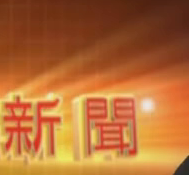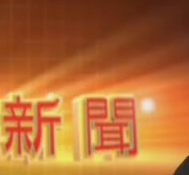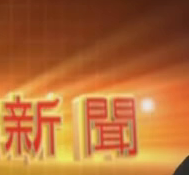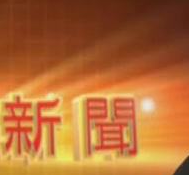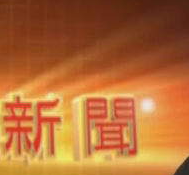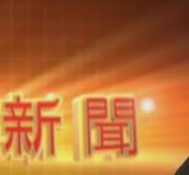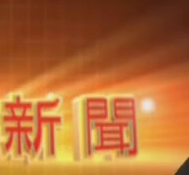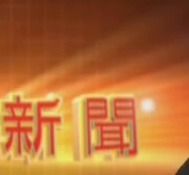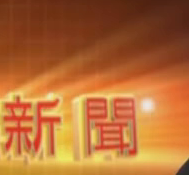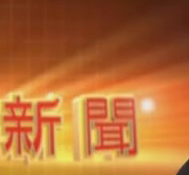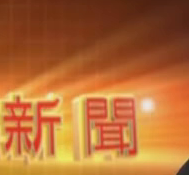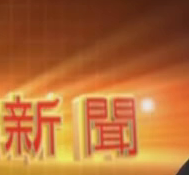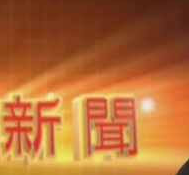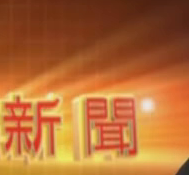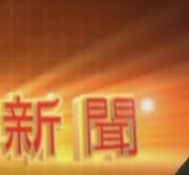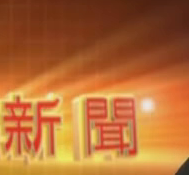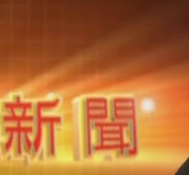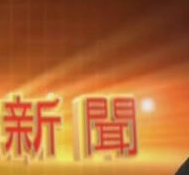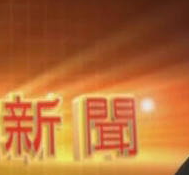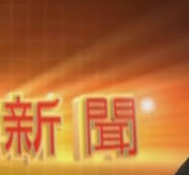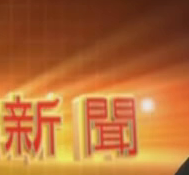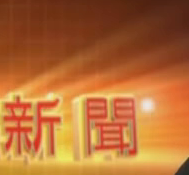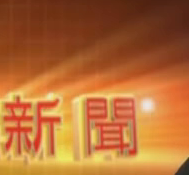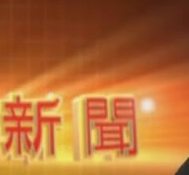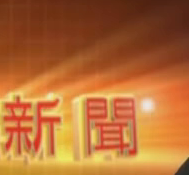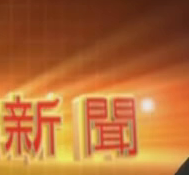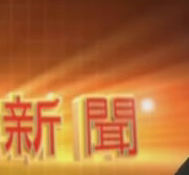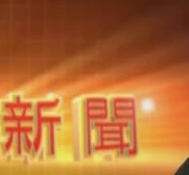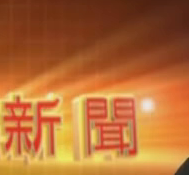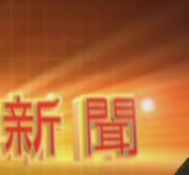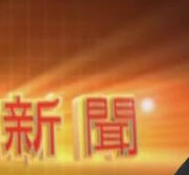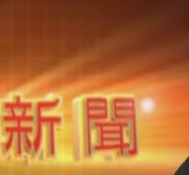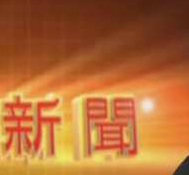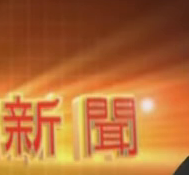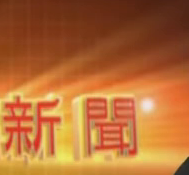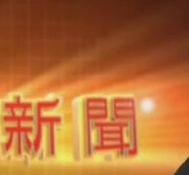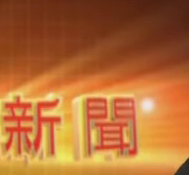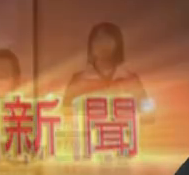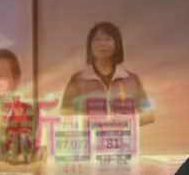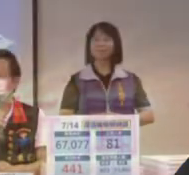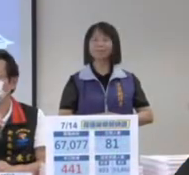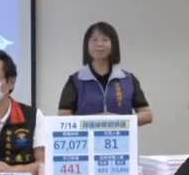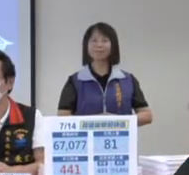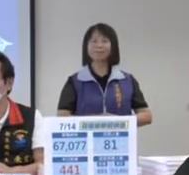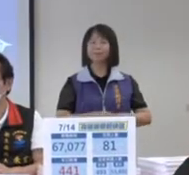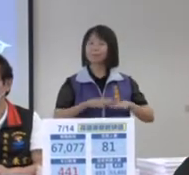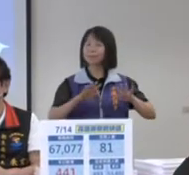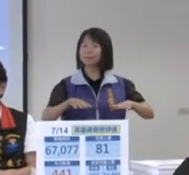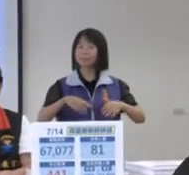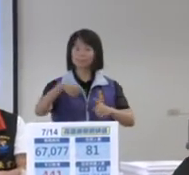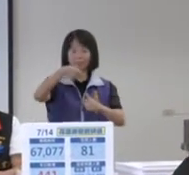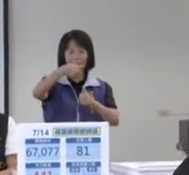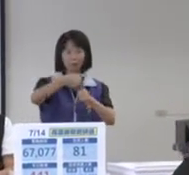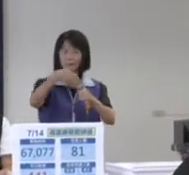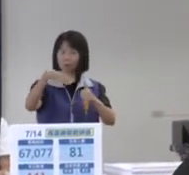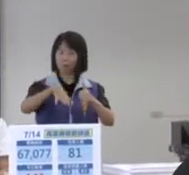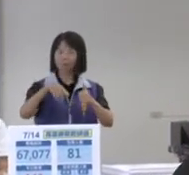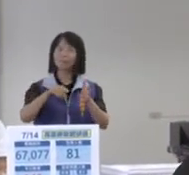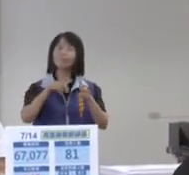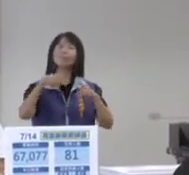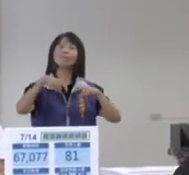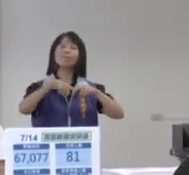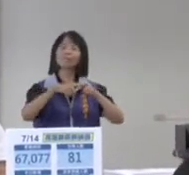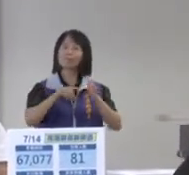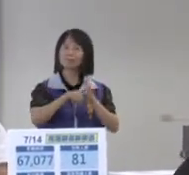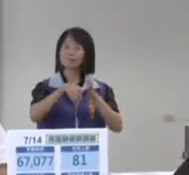你好，欢迎收看7月14号的大花莲地方新闻，我是陈燕如。随着疫情逐渐趋缓，花莲县府防疫记者